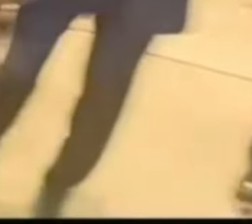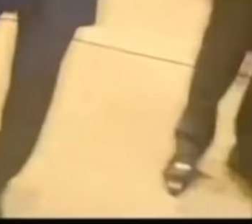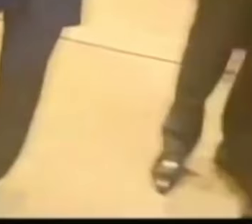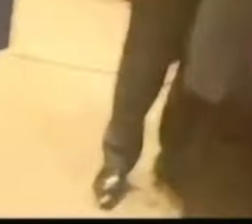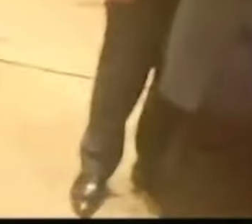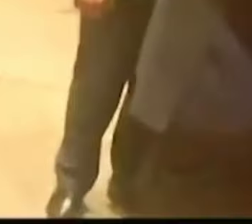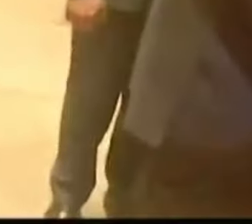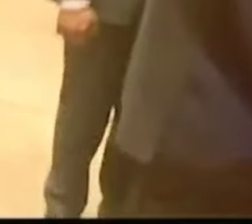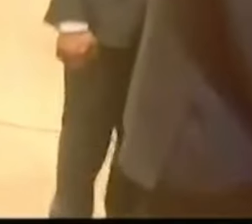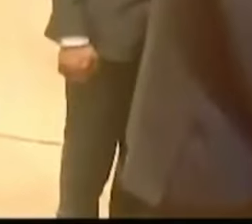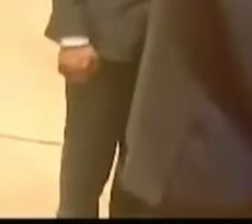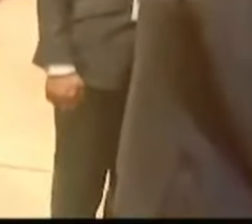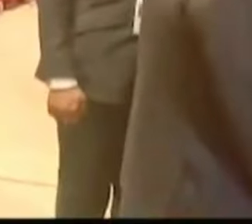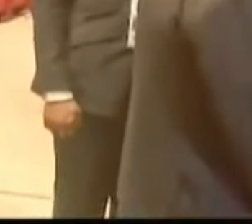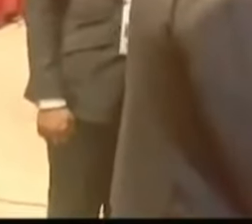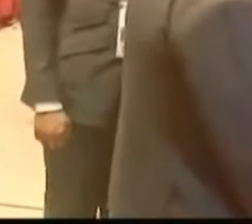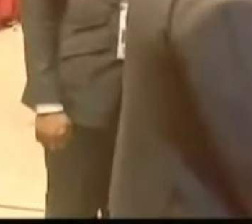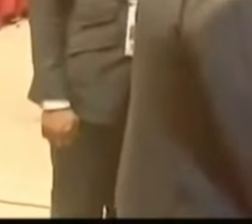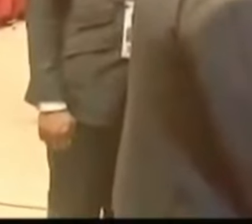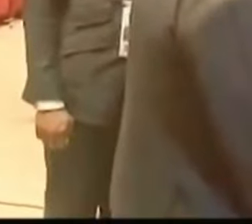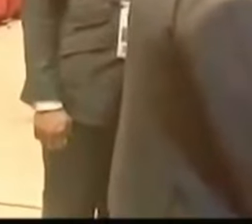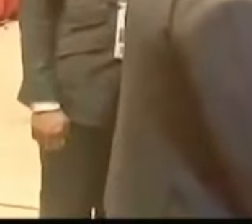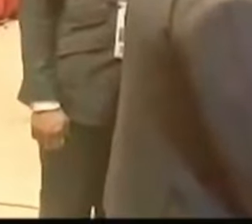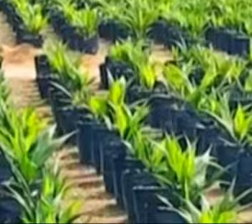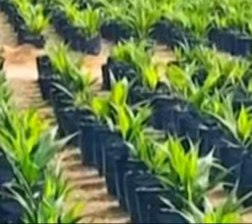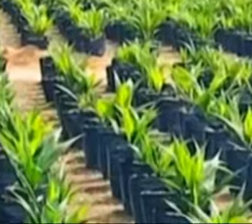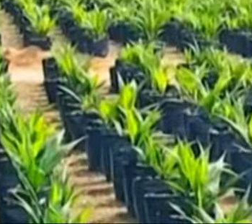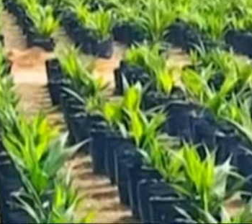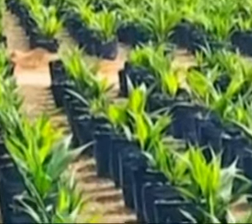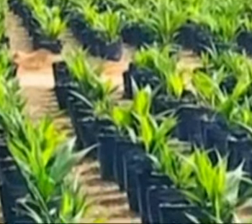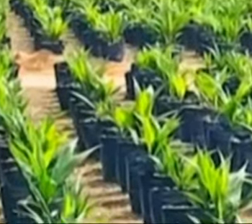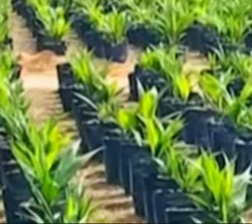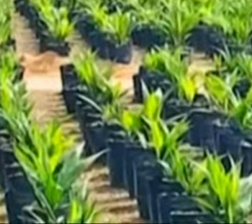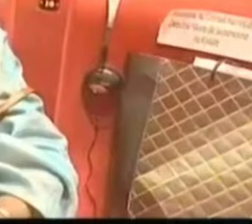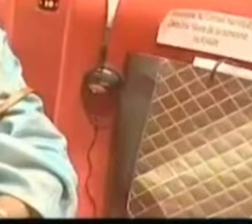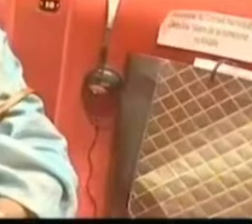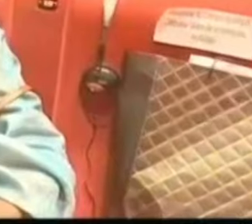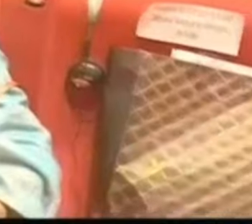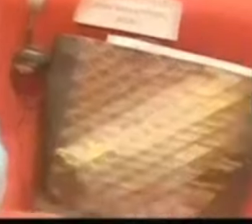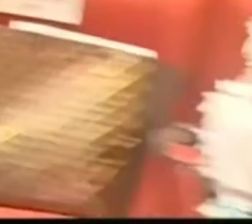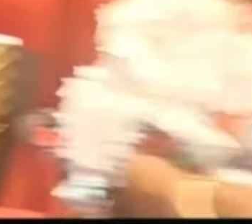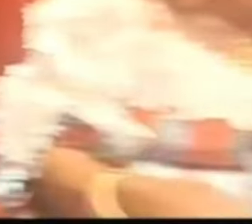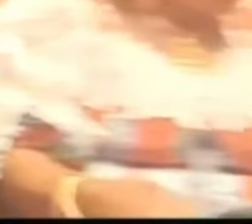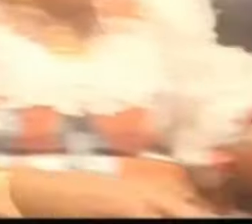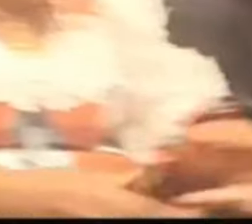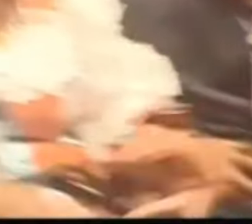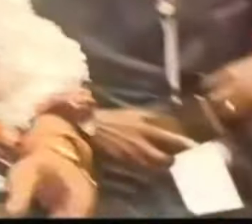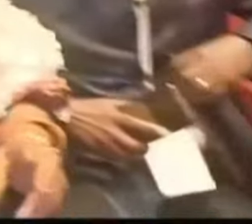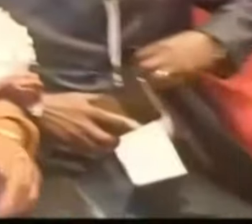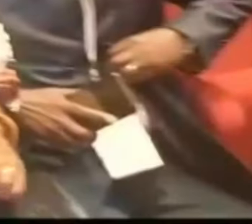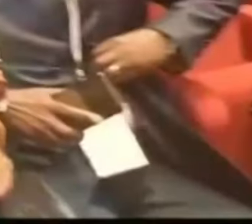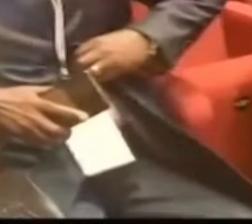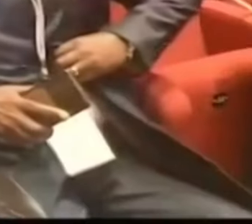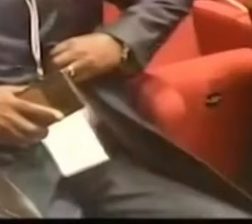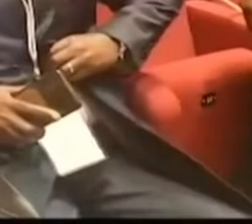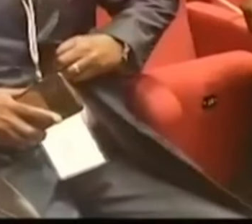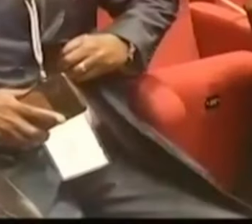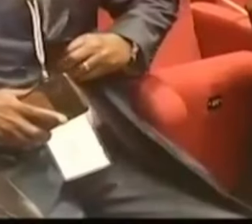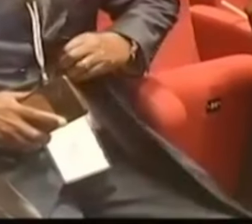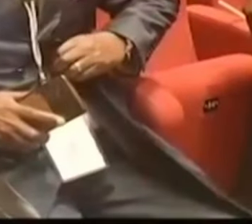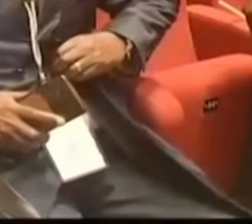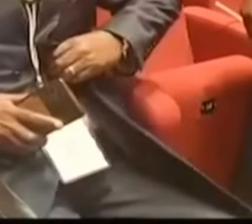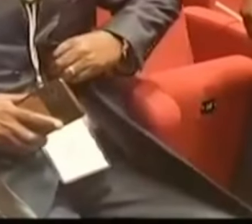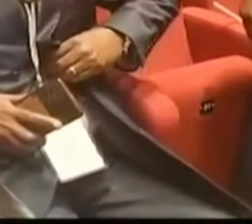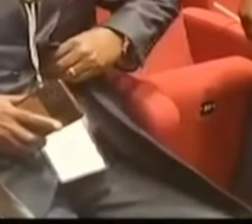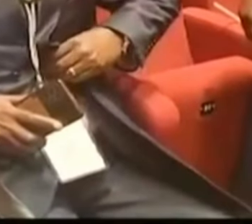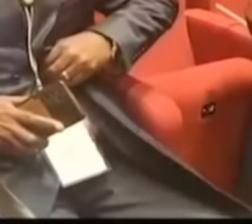discussions tient au fait que la problématique du réchauffement climatique est encore et toujours d'actualité. Les réactions